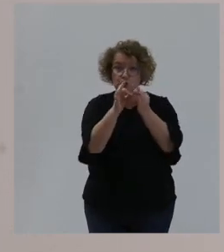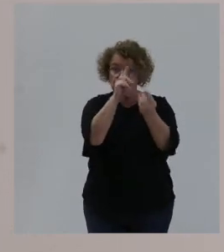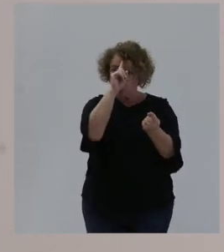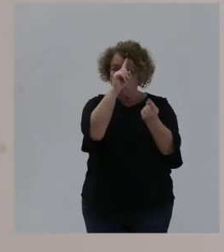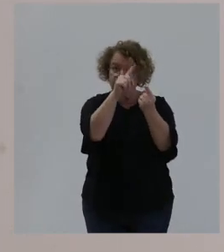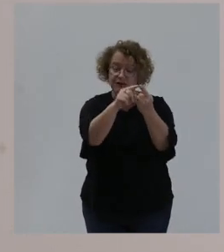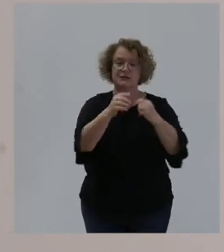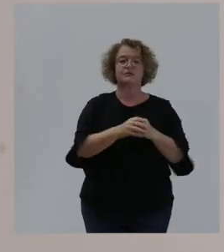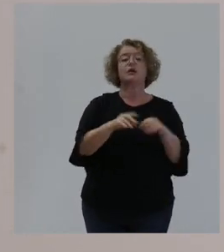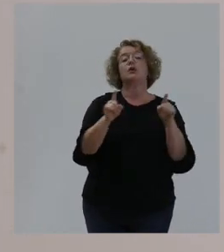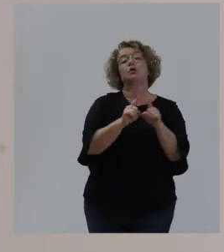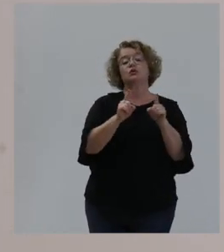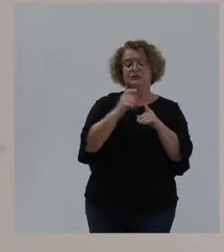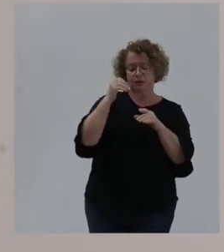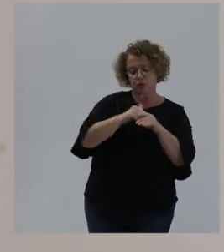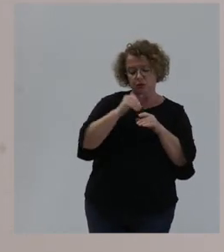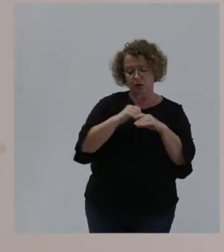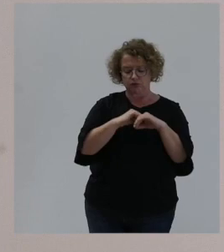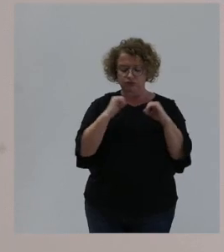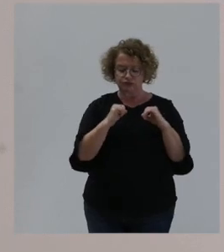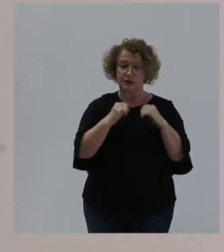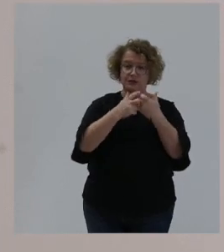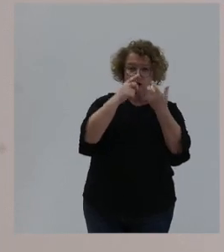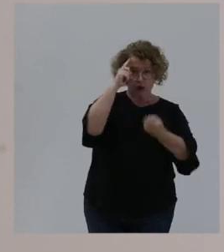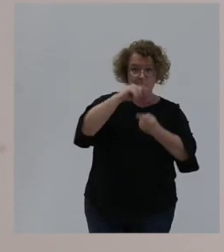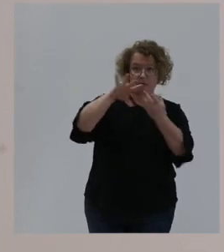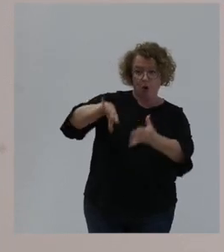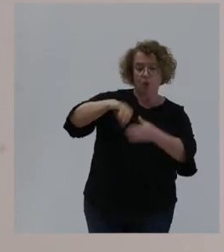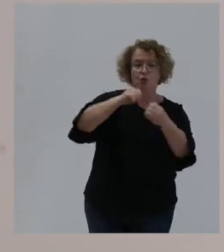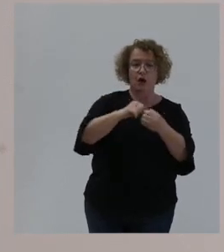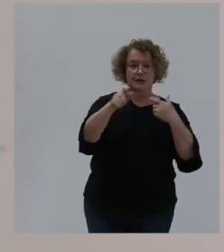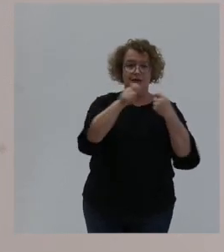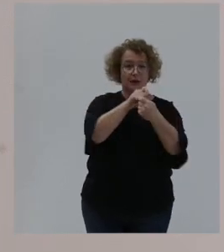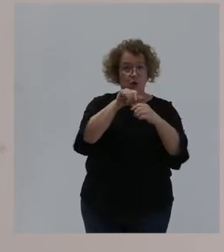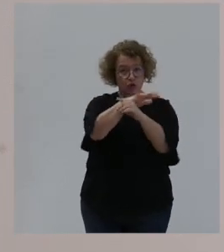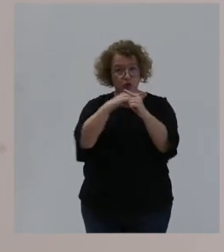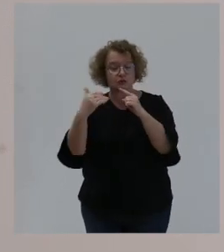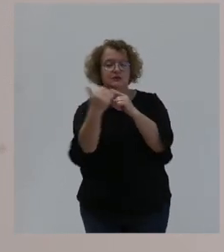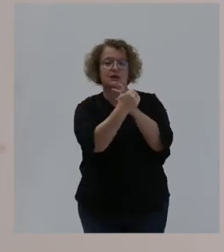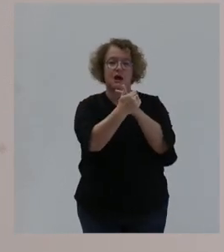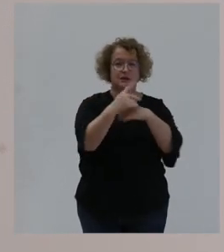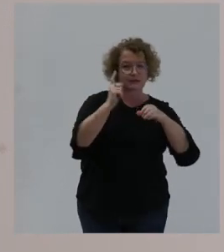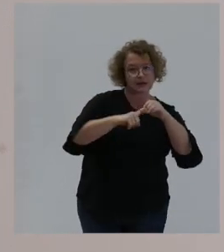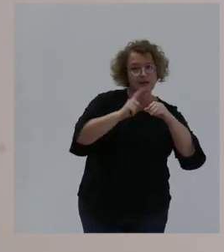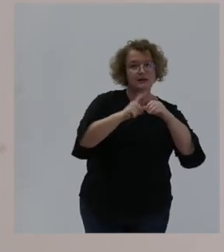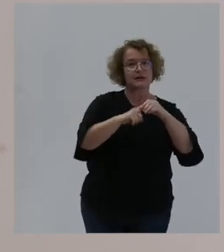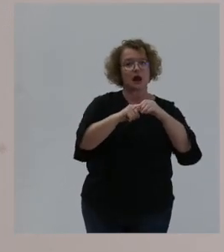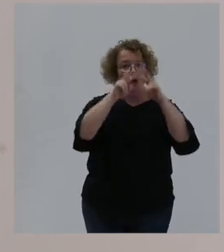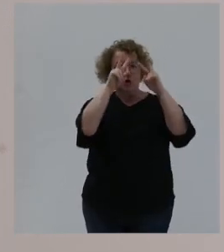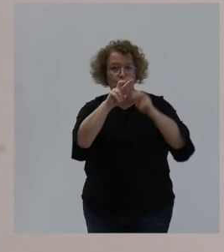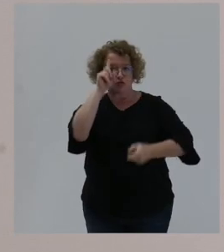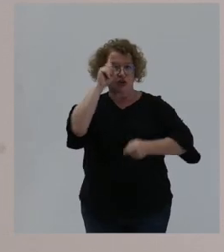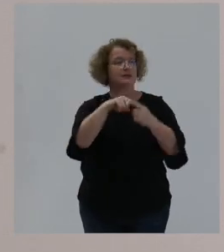priorités exprimées par les composantes dans les campagnes d'emploi, dialogue social, recherche du consensus, voilà